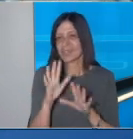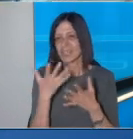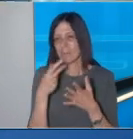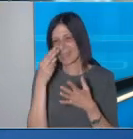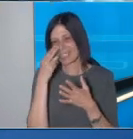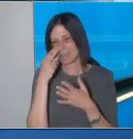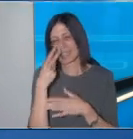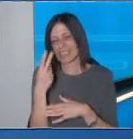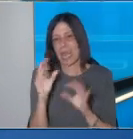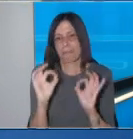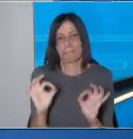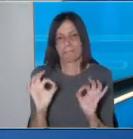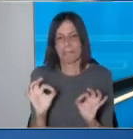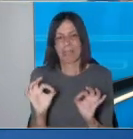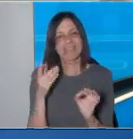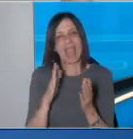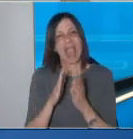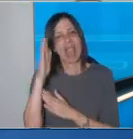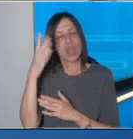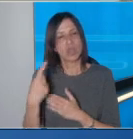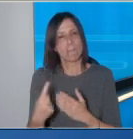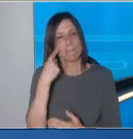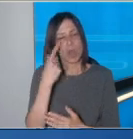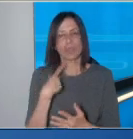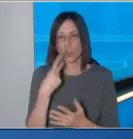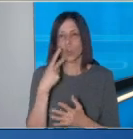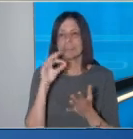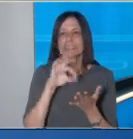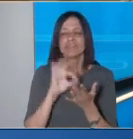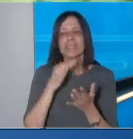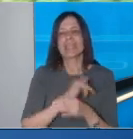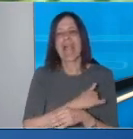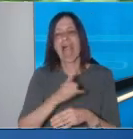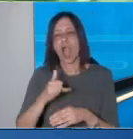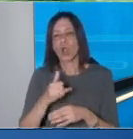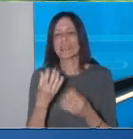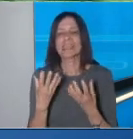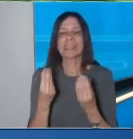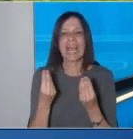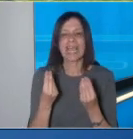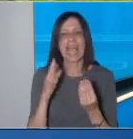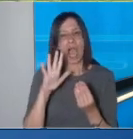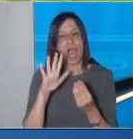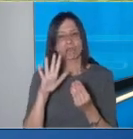מנסים להסתכל באמת על העליות הבולטות, אז אנחנו רואים בסעיף של ירקות טריים עלייה של